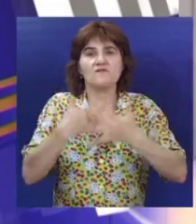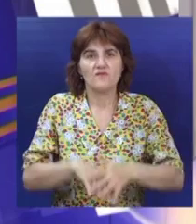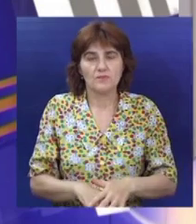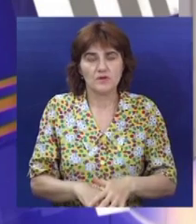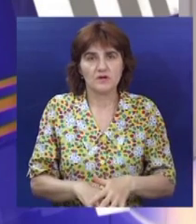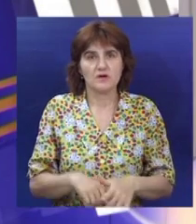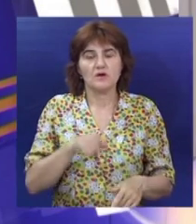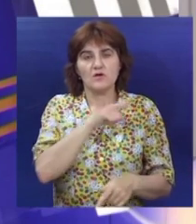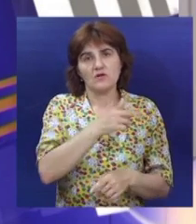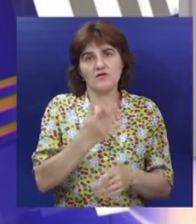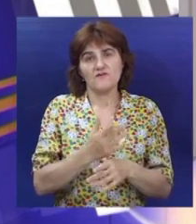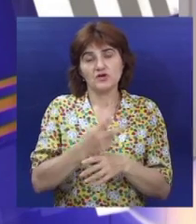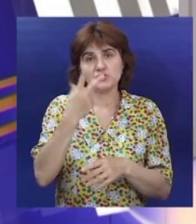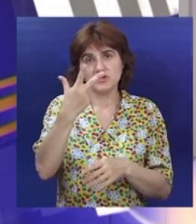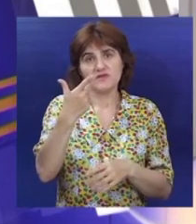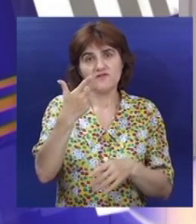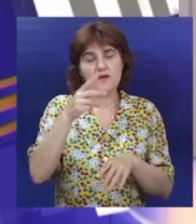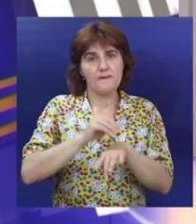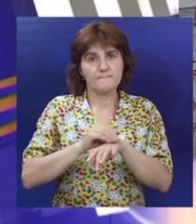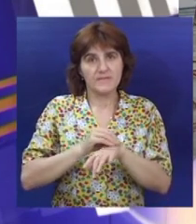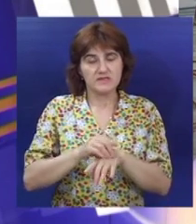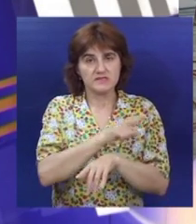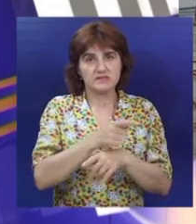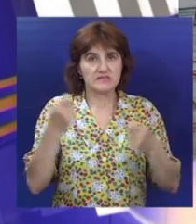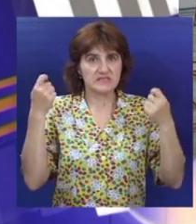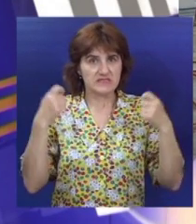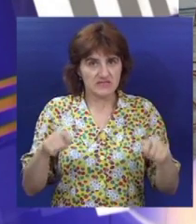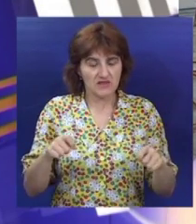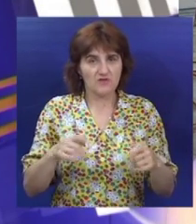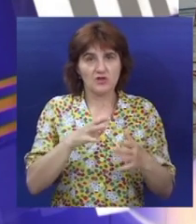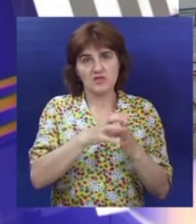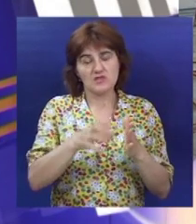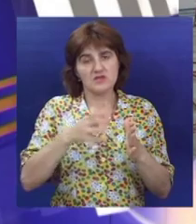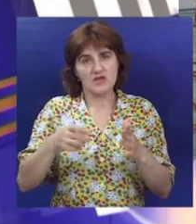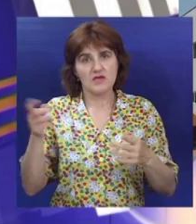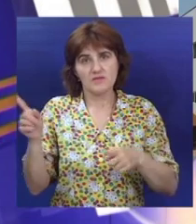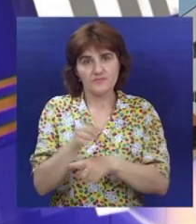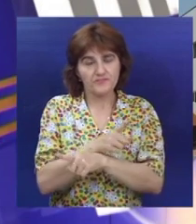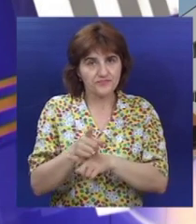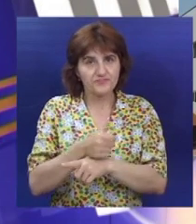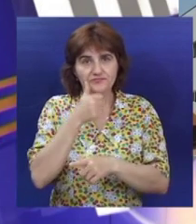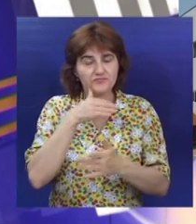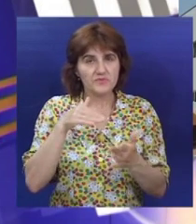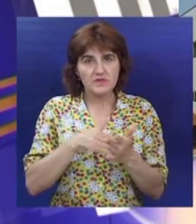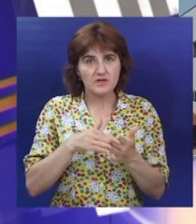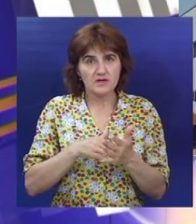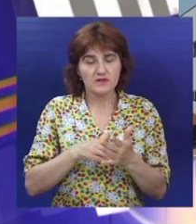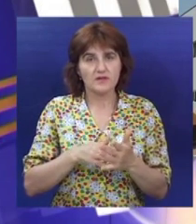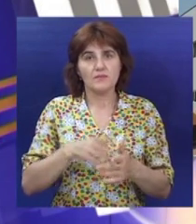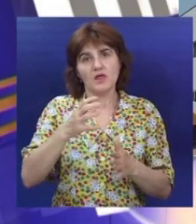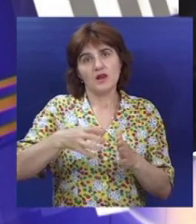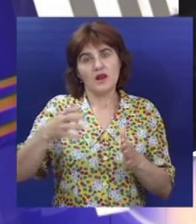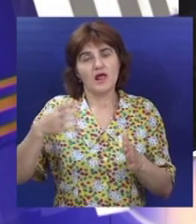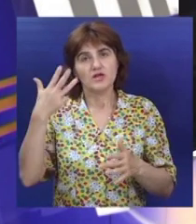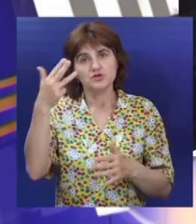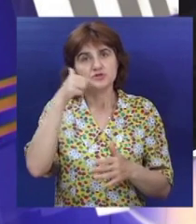fabriku Duncan Motoren. 2 mjeseca nakon početka radova objekat je zatvoren i ukrovljen i uređene platforme za interne saobraćajnice,